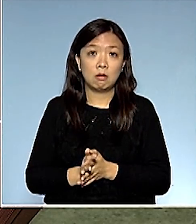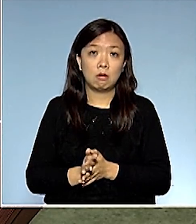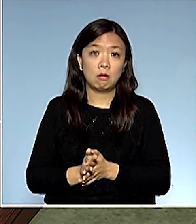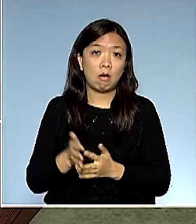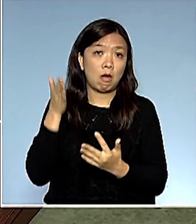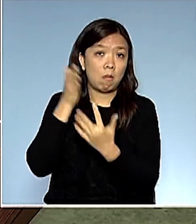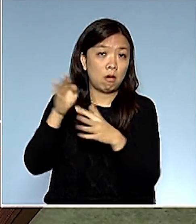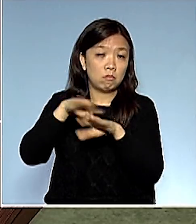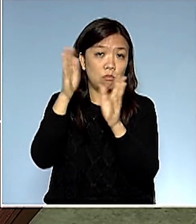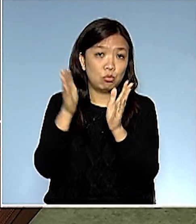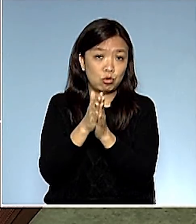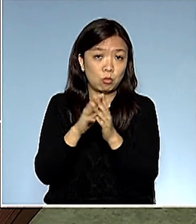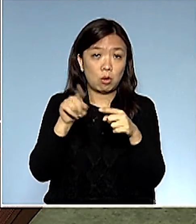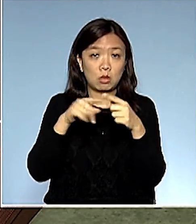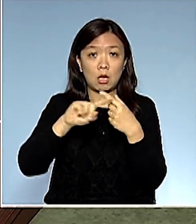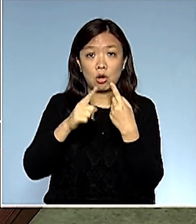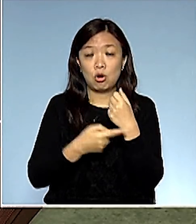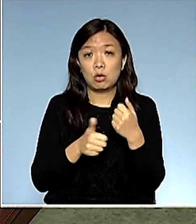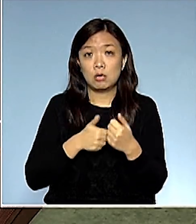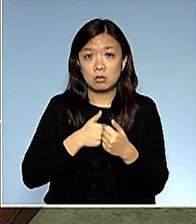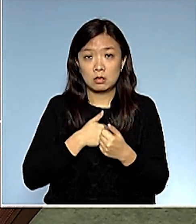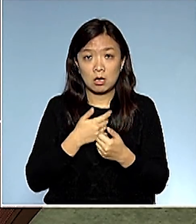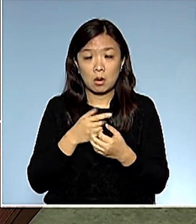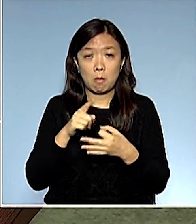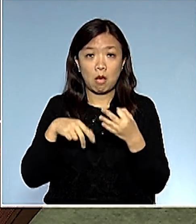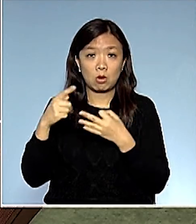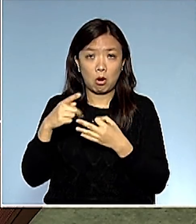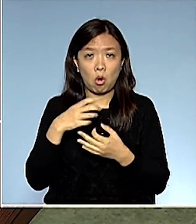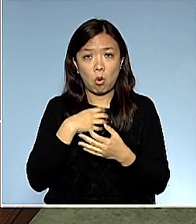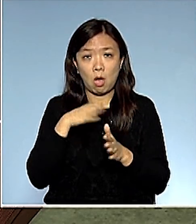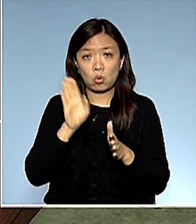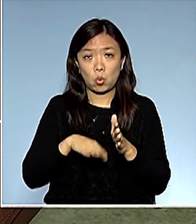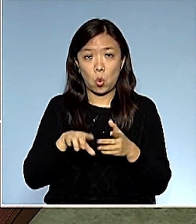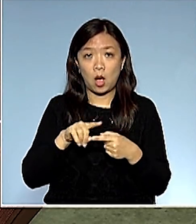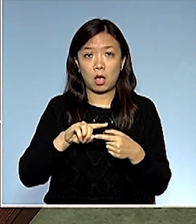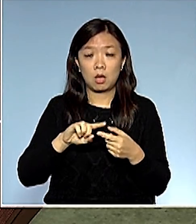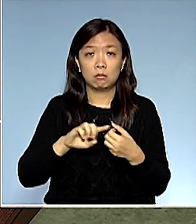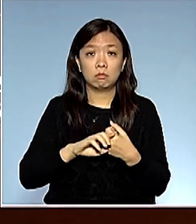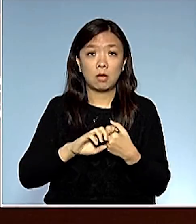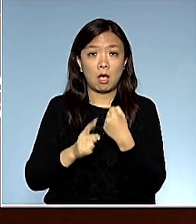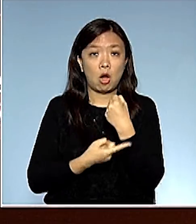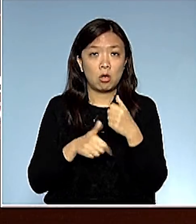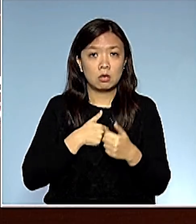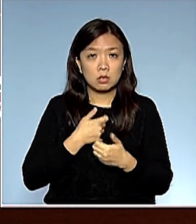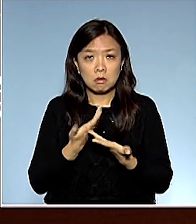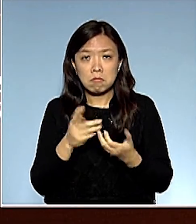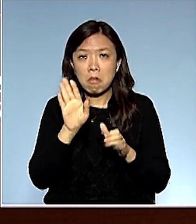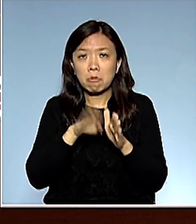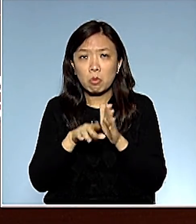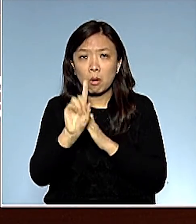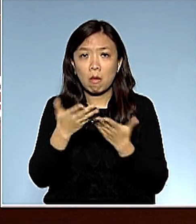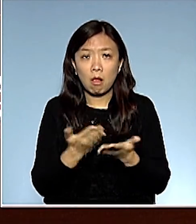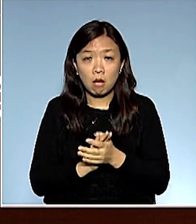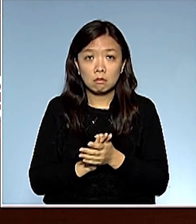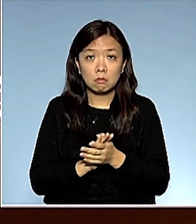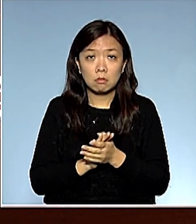以及冒犯了郭榮鏗議員，他說是蠱惑大律師。咁我今日講清楚啦，咩？佢話蠱惑，但係點樣蠱惑大律師咧？即係講完話收